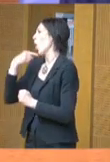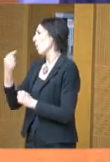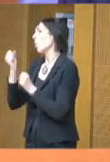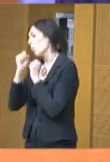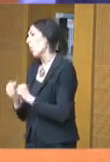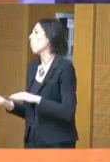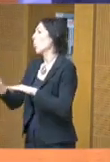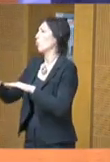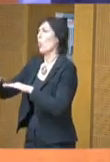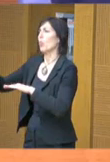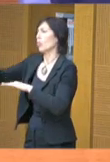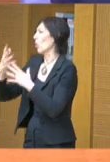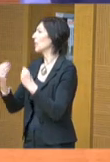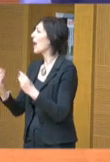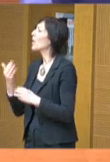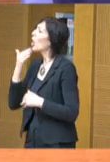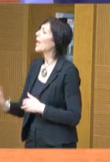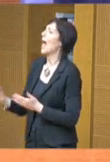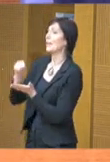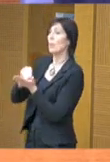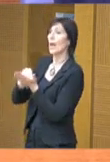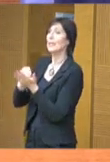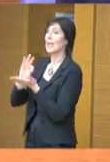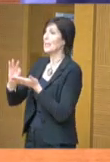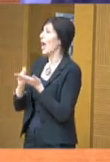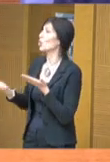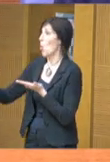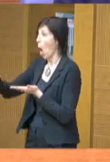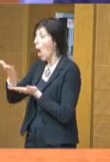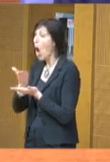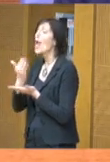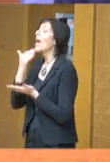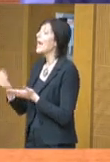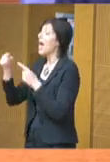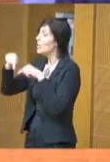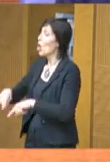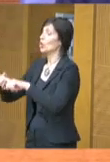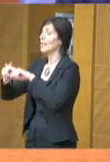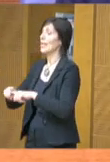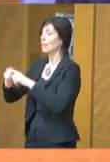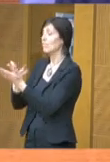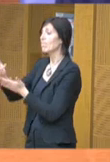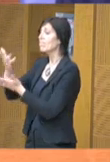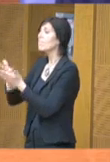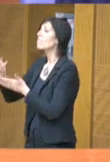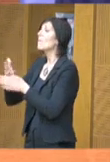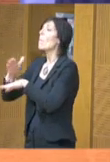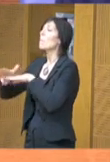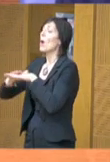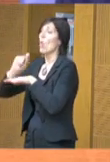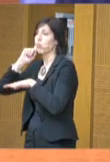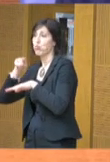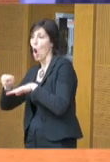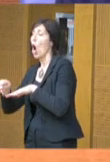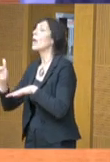più. Grazie alla presenza delle scuole, grazie a chi oggi testimonierà buone pratiche, perché forse vi